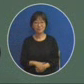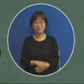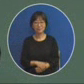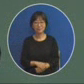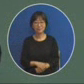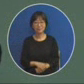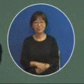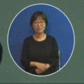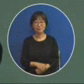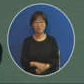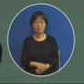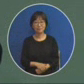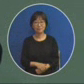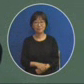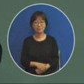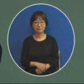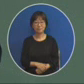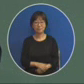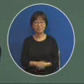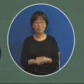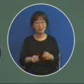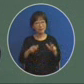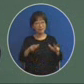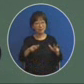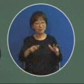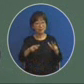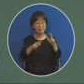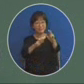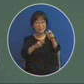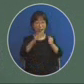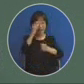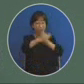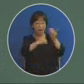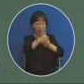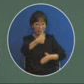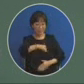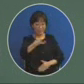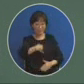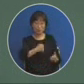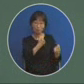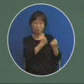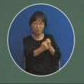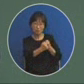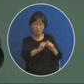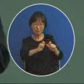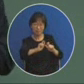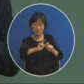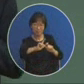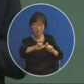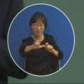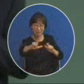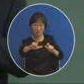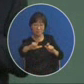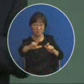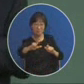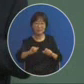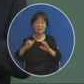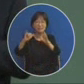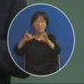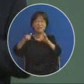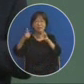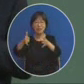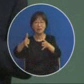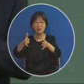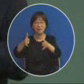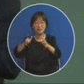거의 다가 세상을 위해서 헌신하다가 갑니다. The vast majority of the people of God live their entire lives devoting themselves